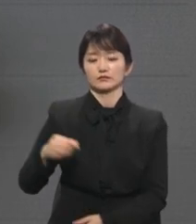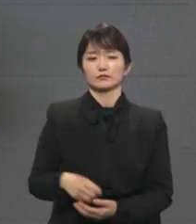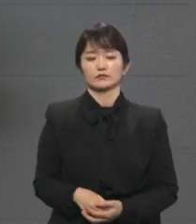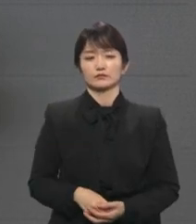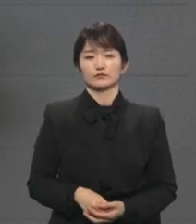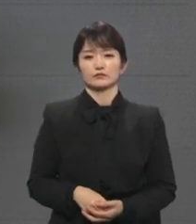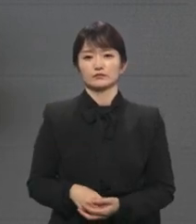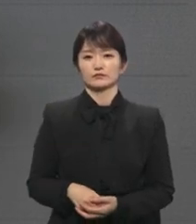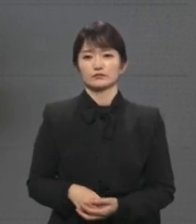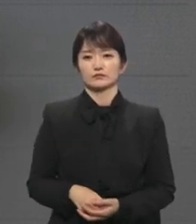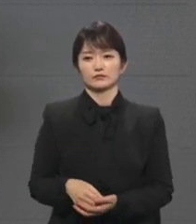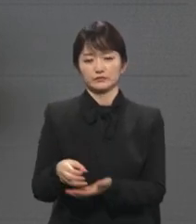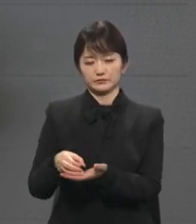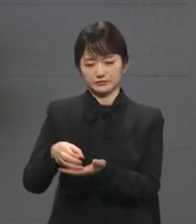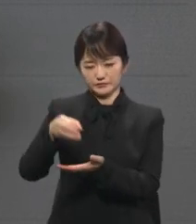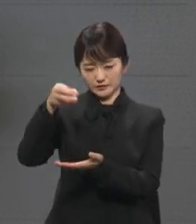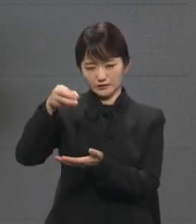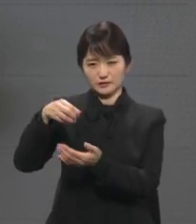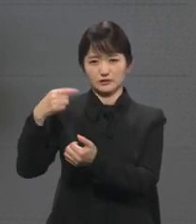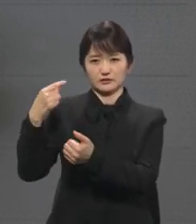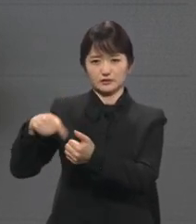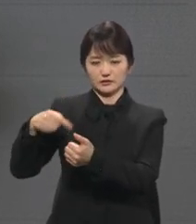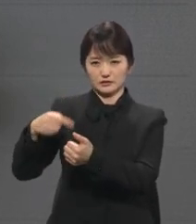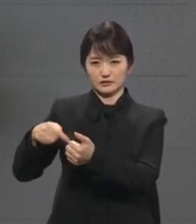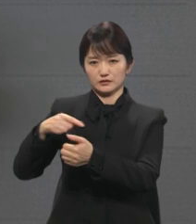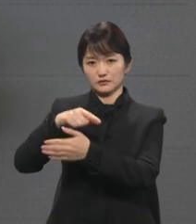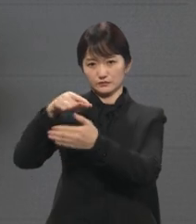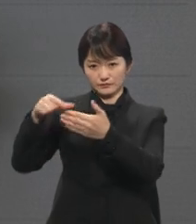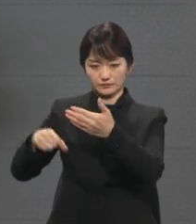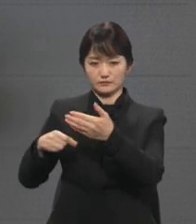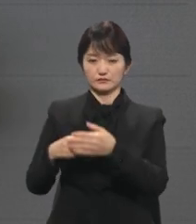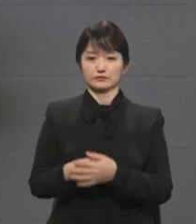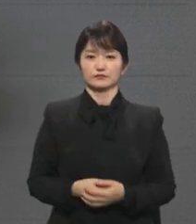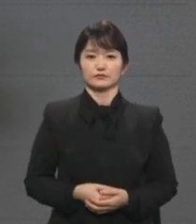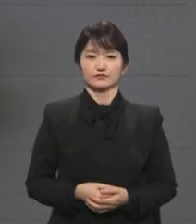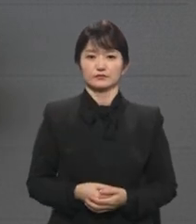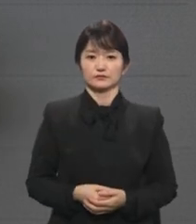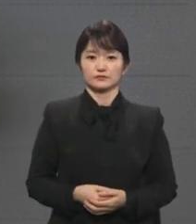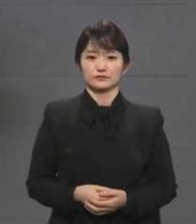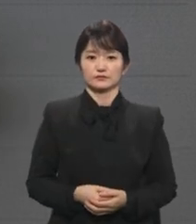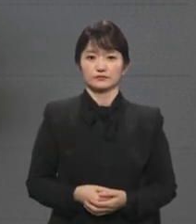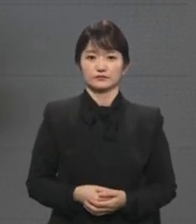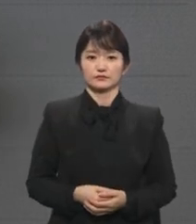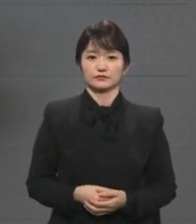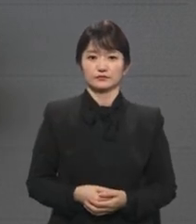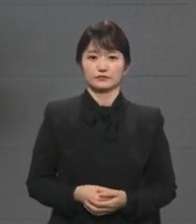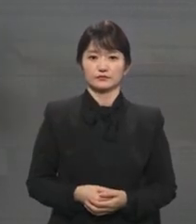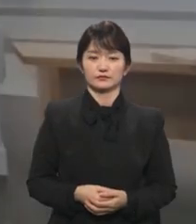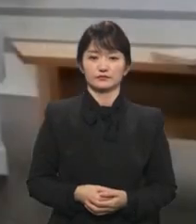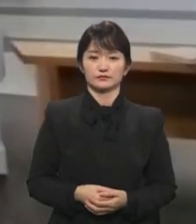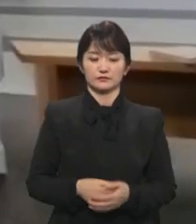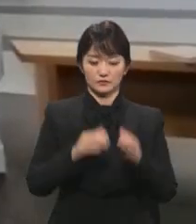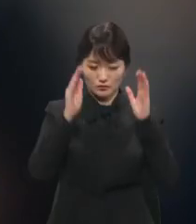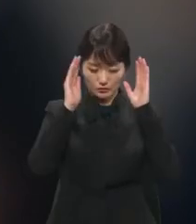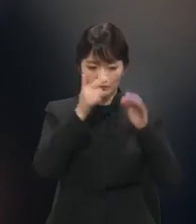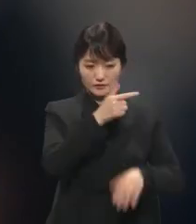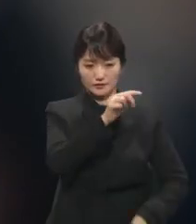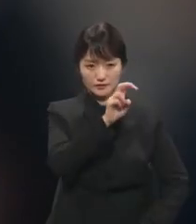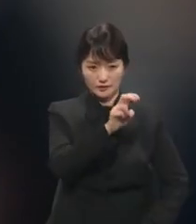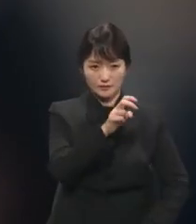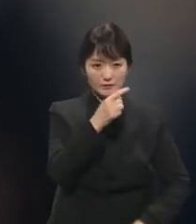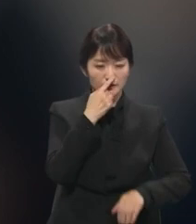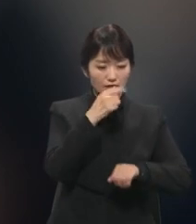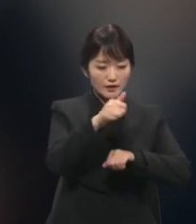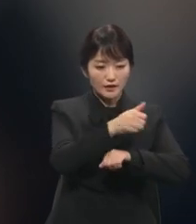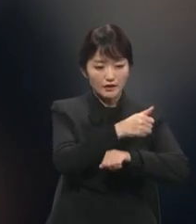레슨 프로그램이라고 했을 가능성네 그런데 어쨌건 수업은 어쨌건 남현이 씨의 펜싱 학원에서 받고 그다음에 수업도